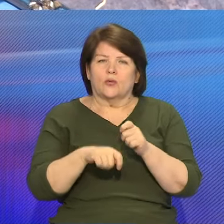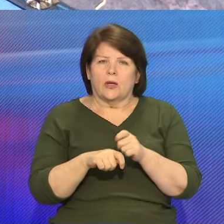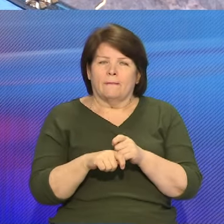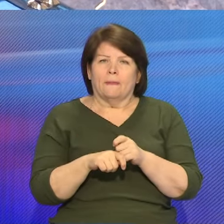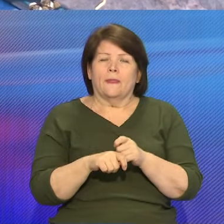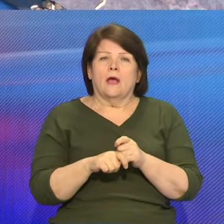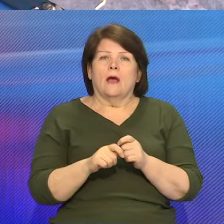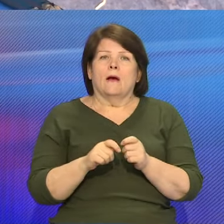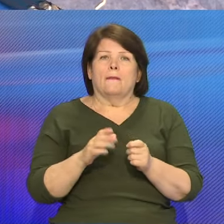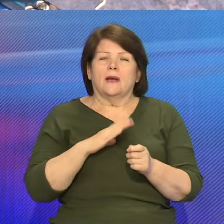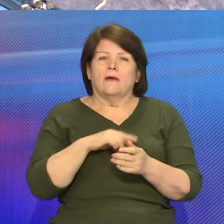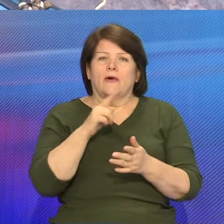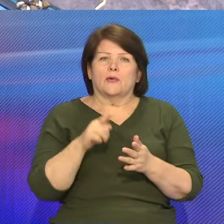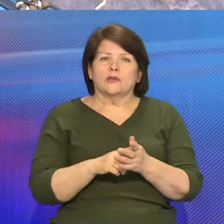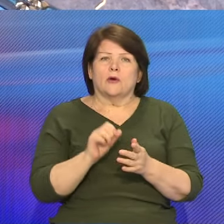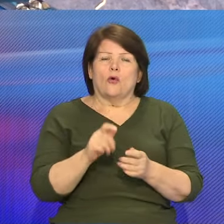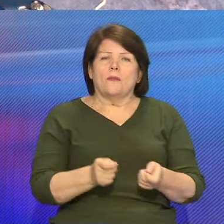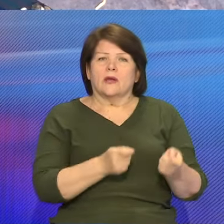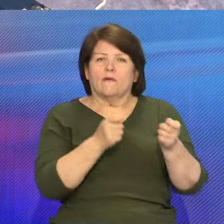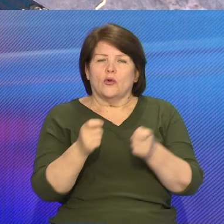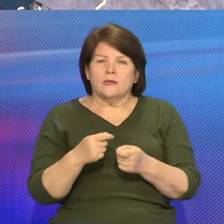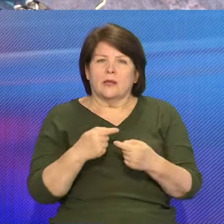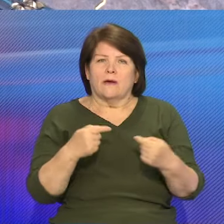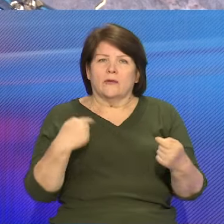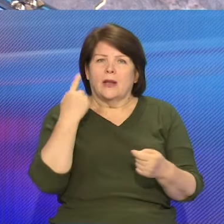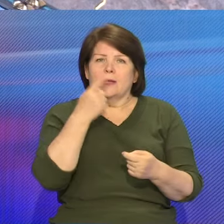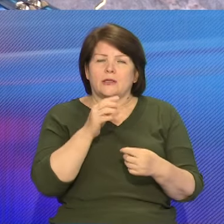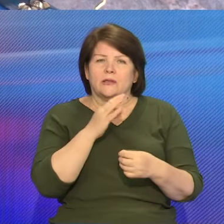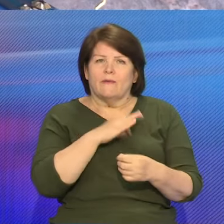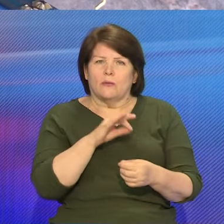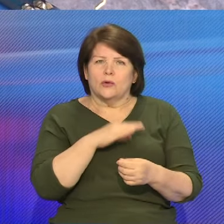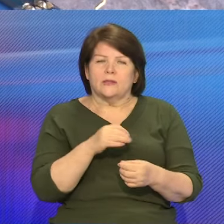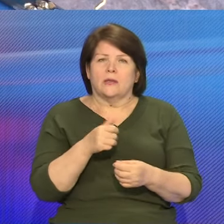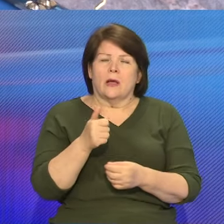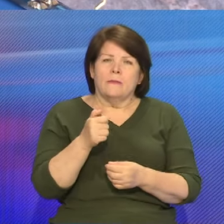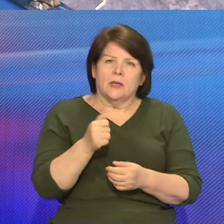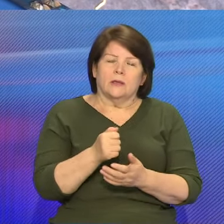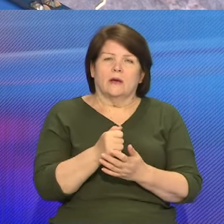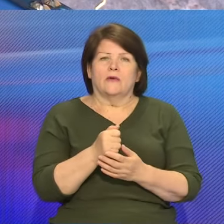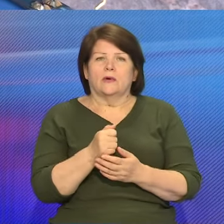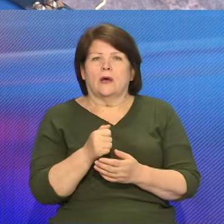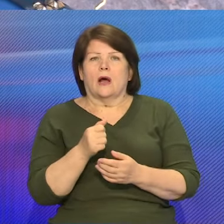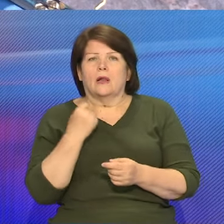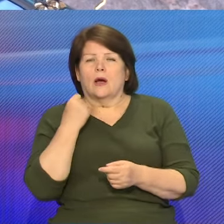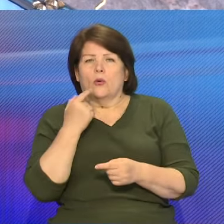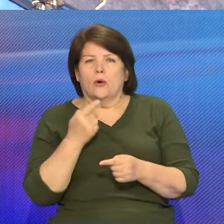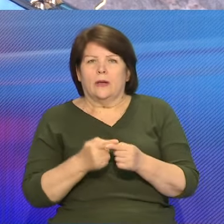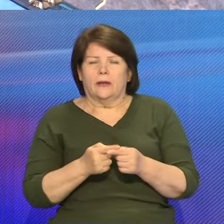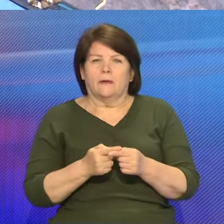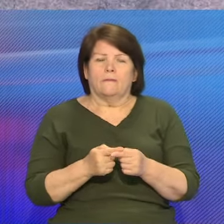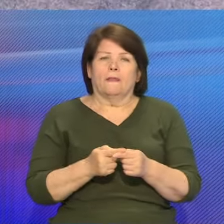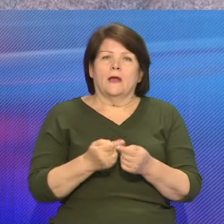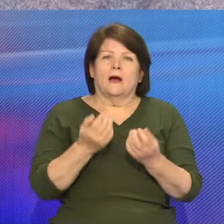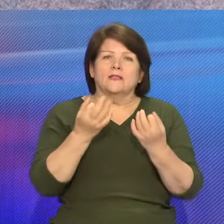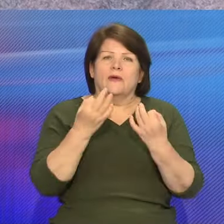по порядку перемещения товара для личного пользования, порядок ввоза алкогольных напитков, порядок ввоза товаров с освобождением от